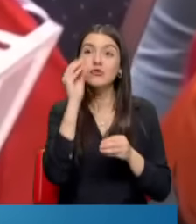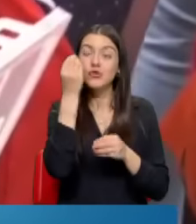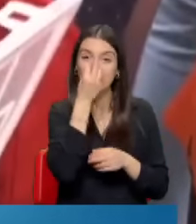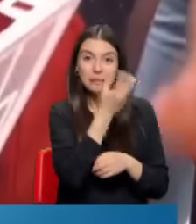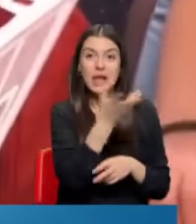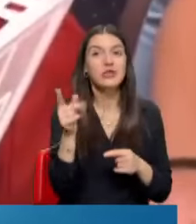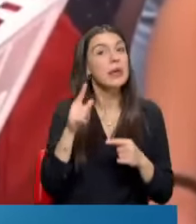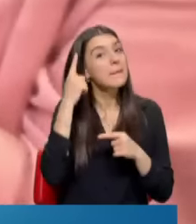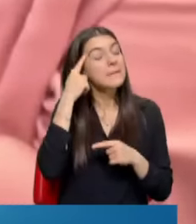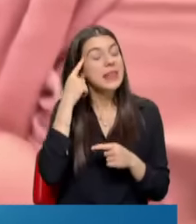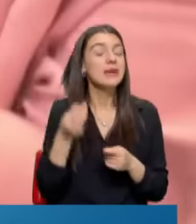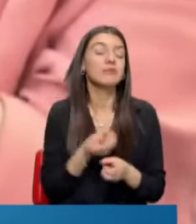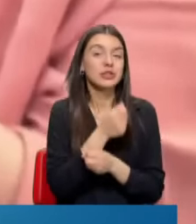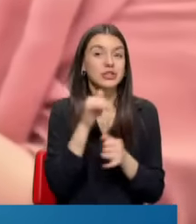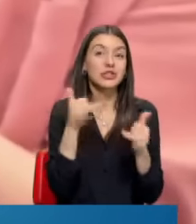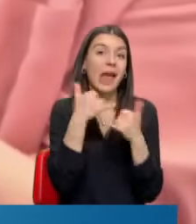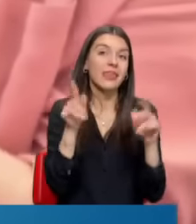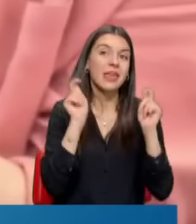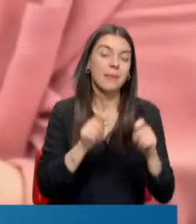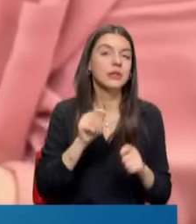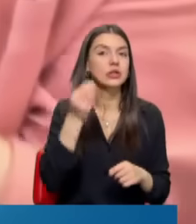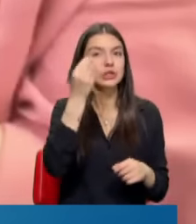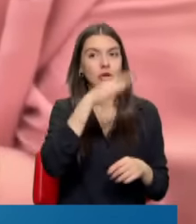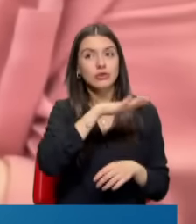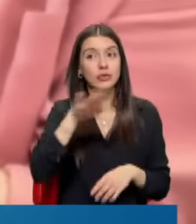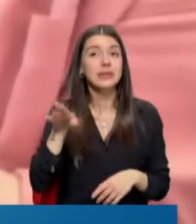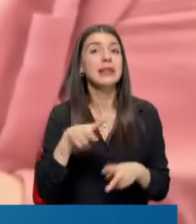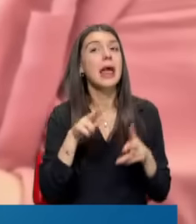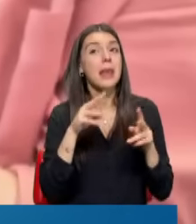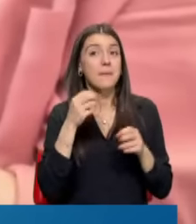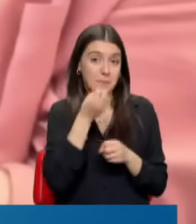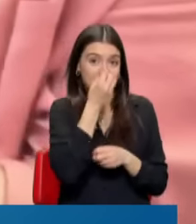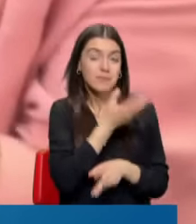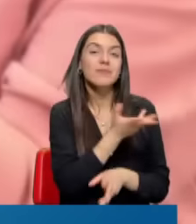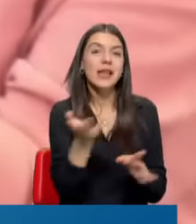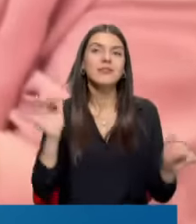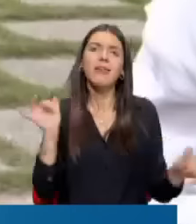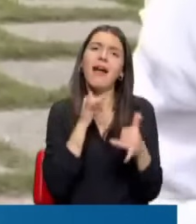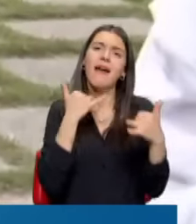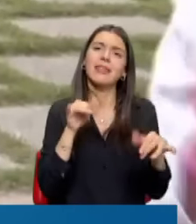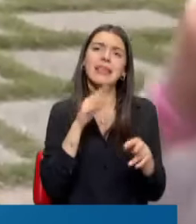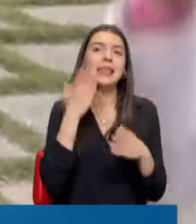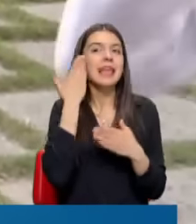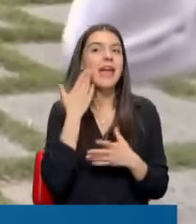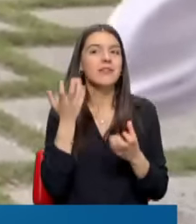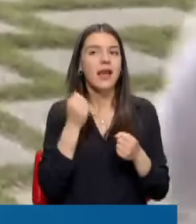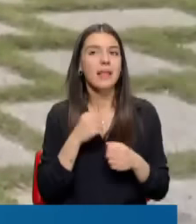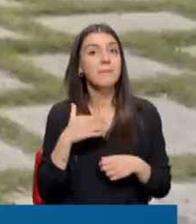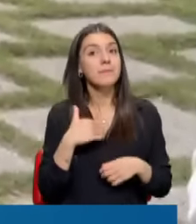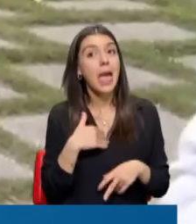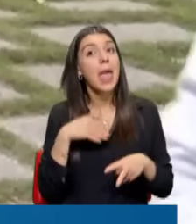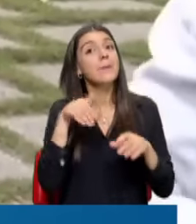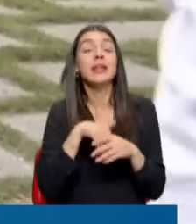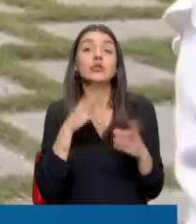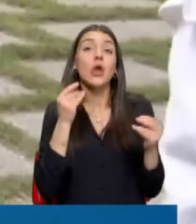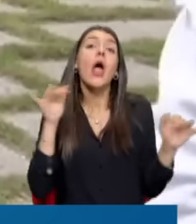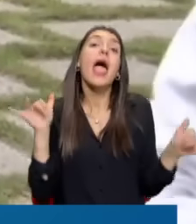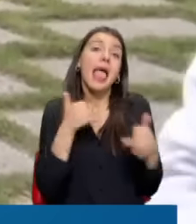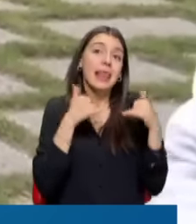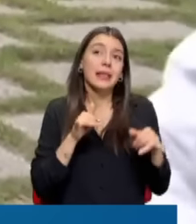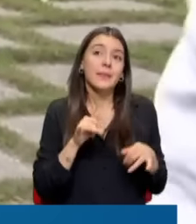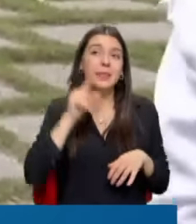bilim şenliği yapıldı. Çocuklar meclis bahçesinde çeşitli etkinliklerle keyifli anlar yaşadı. Ben mecliste çok eğlendim. İlk